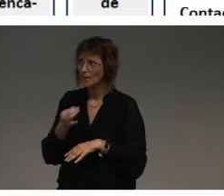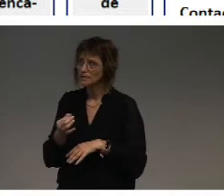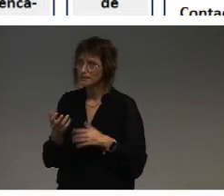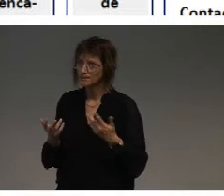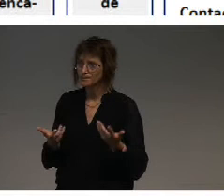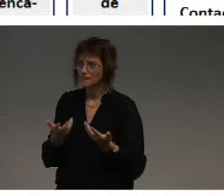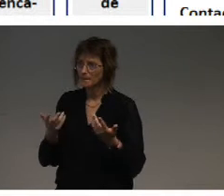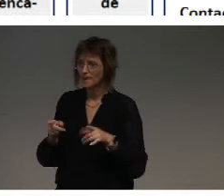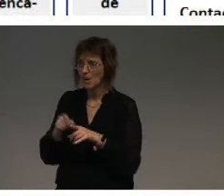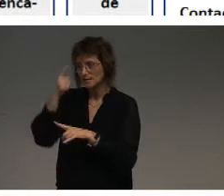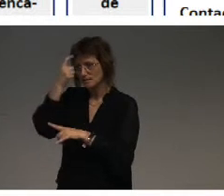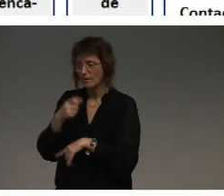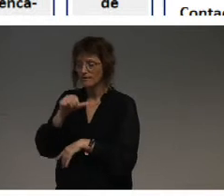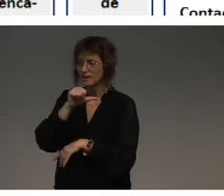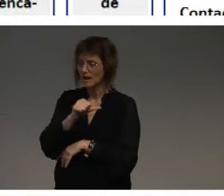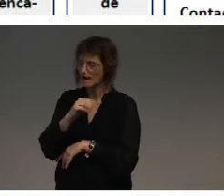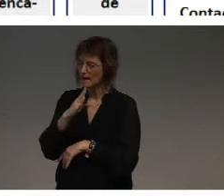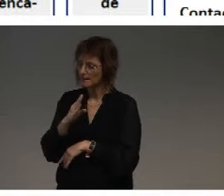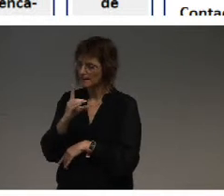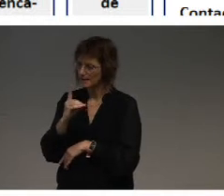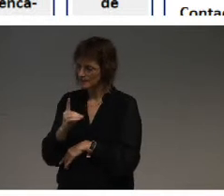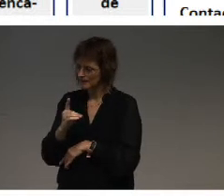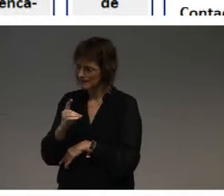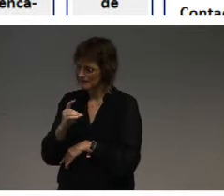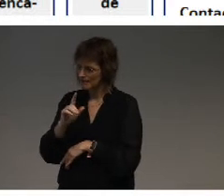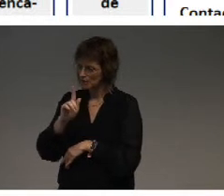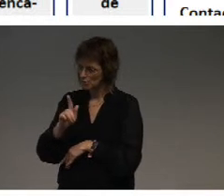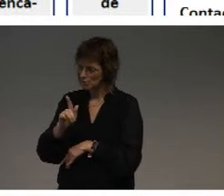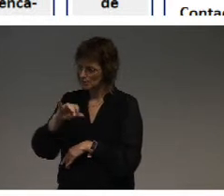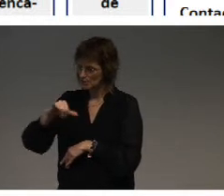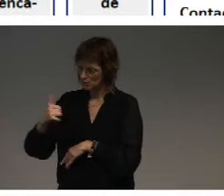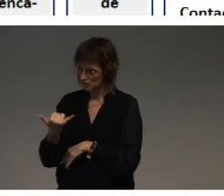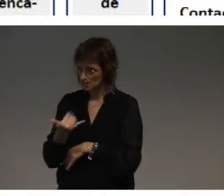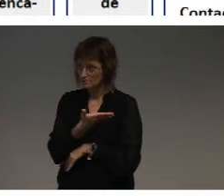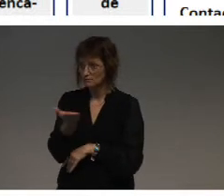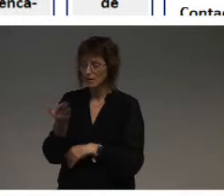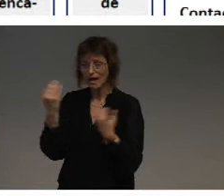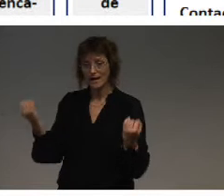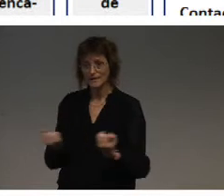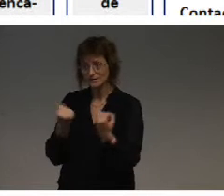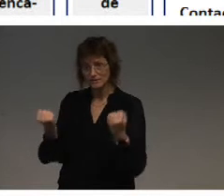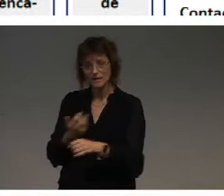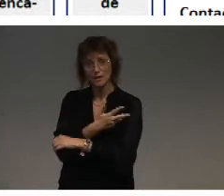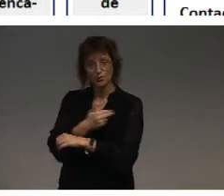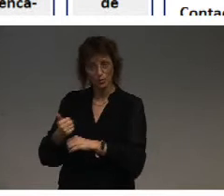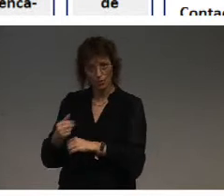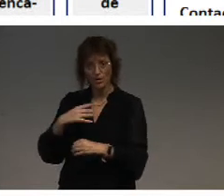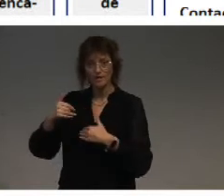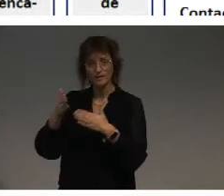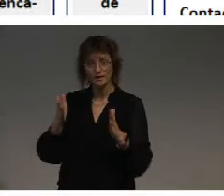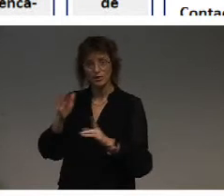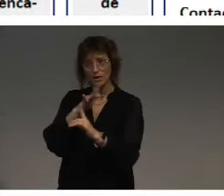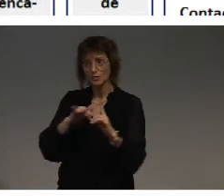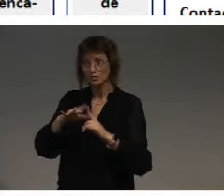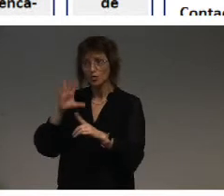concentrées sur les profils A, B, D, G et J, où on retrouve des activités de bureau dans le domaine divers avec des catégories